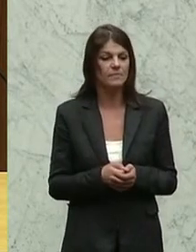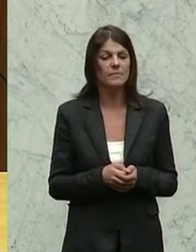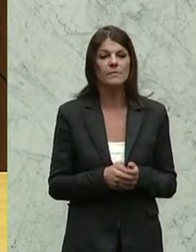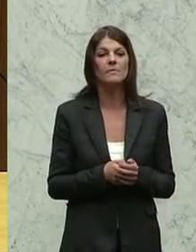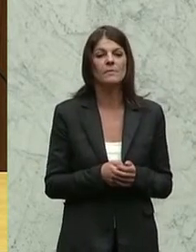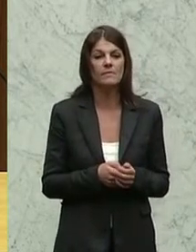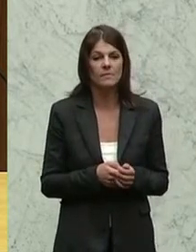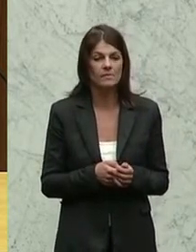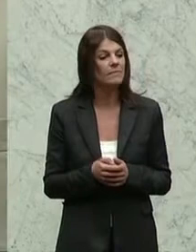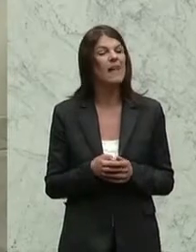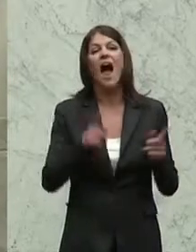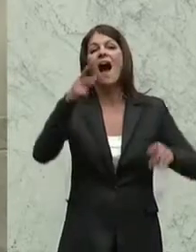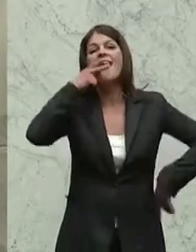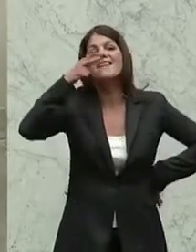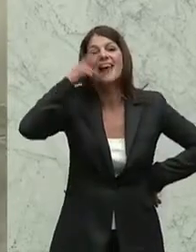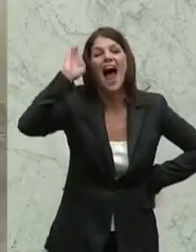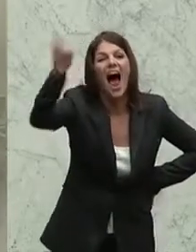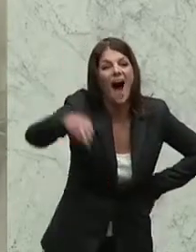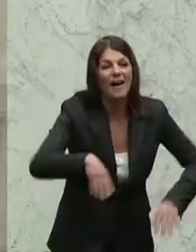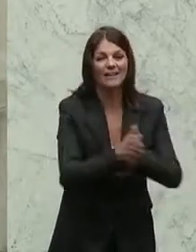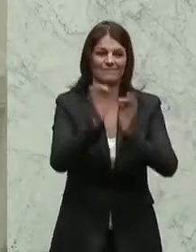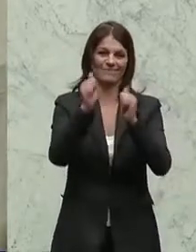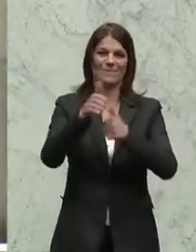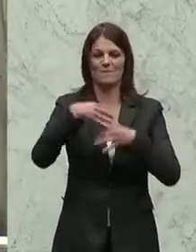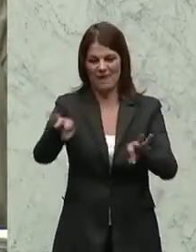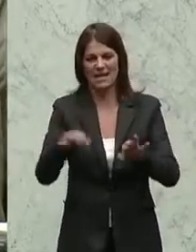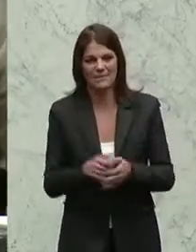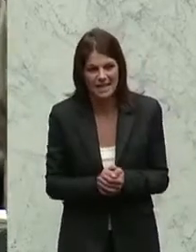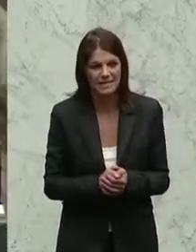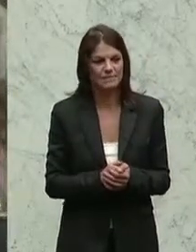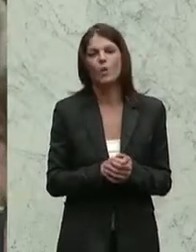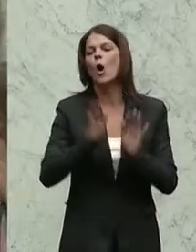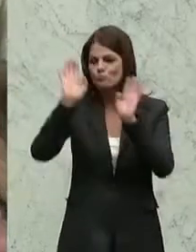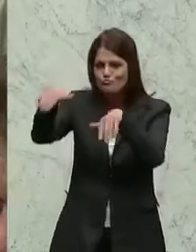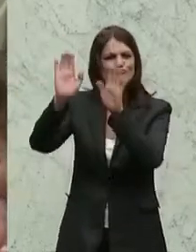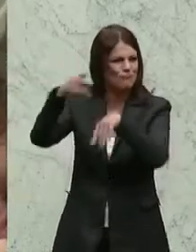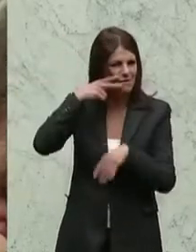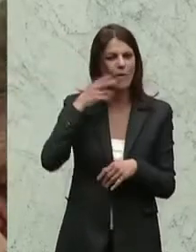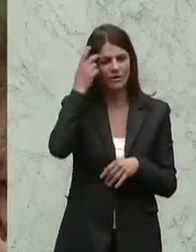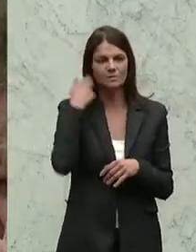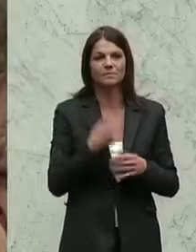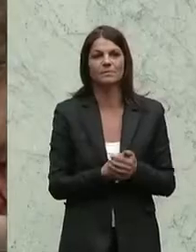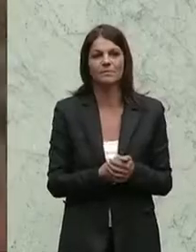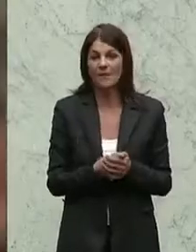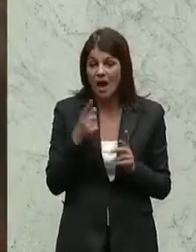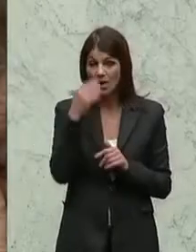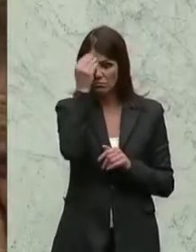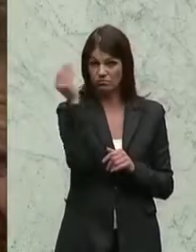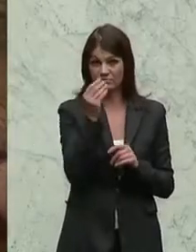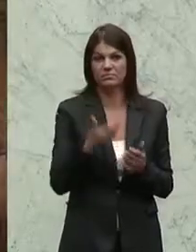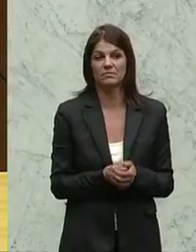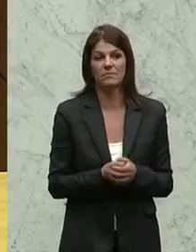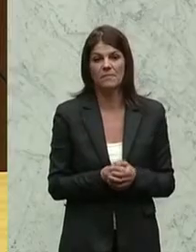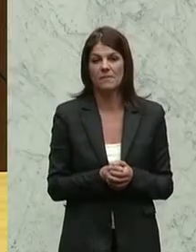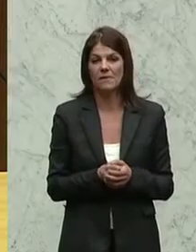Aber ich kann ihm, rauchen wird das sein. Ja, passt eh, ist eh okay. So ja. Aber ich möchte ihm sagen,